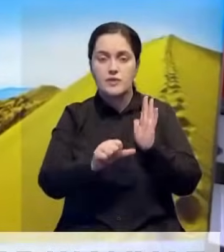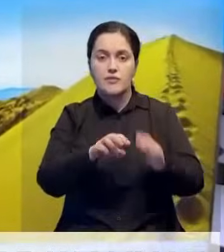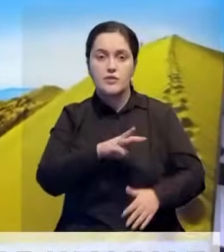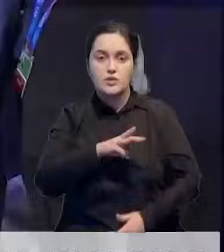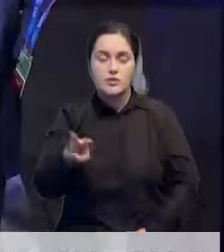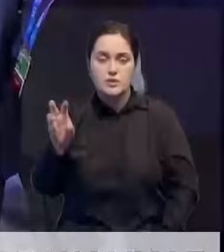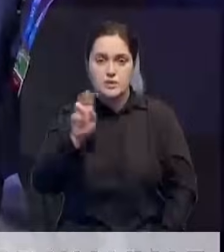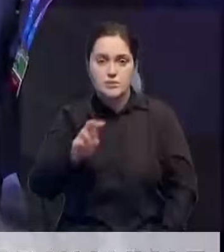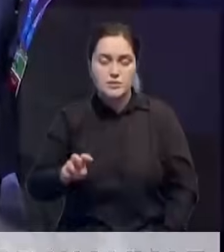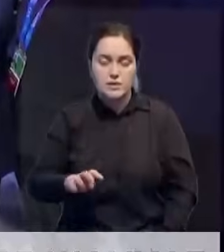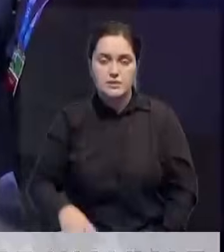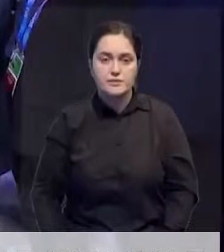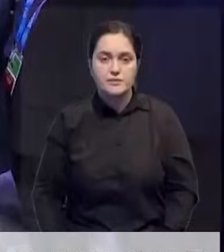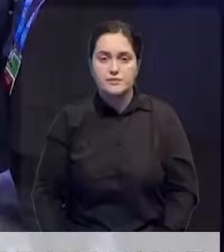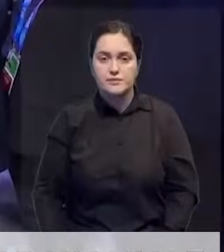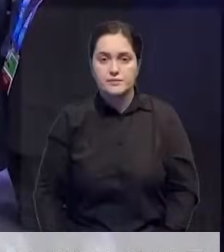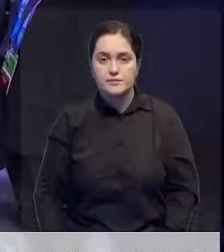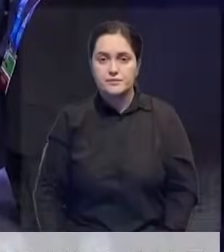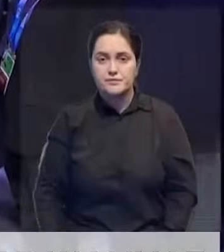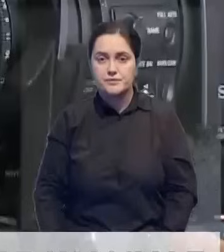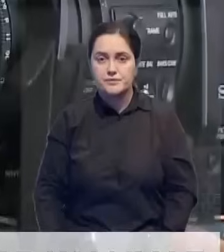больше 260 миллионов долларов.